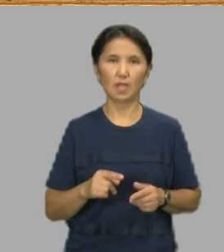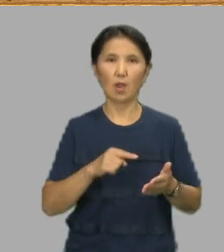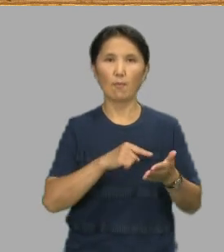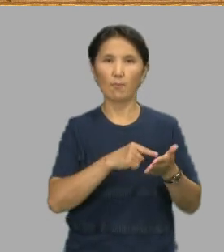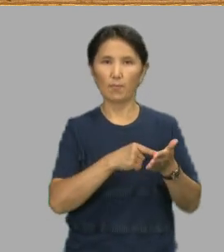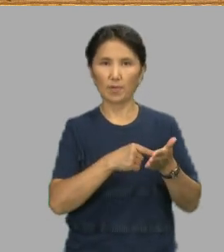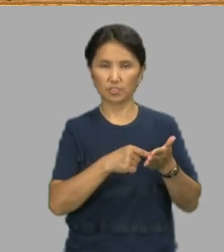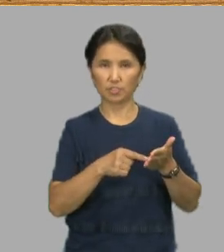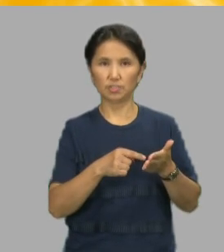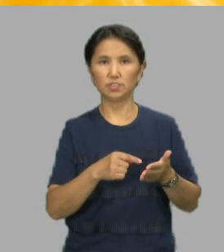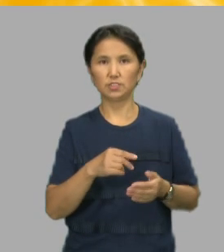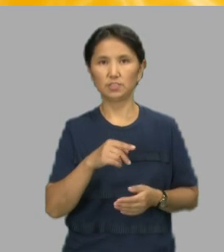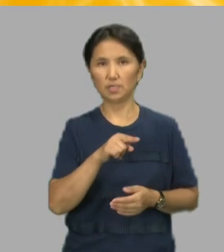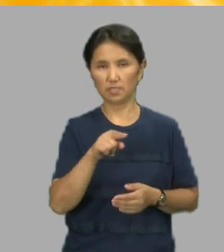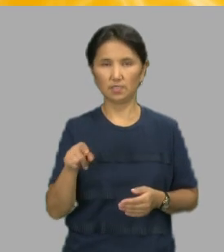Подчеркните их.